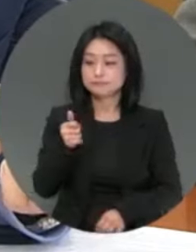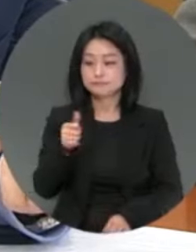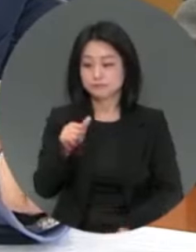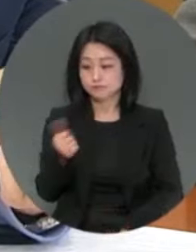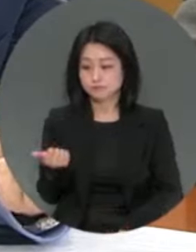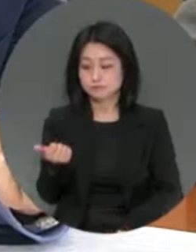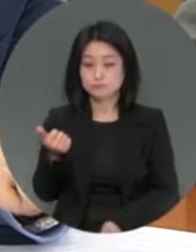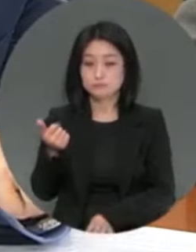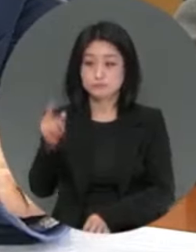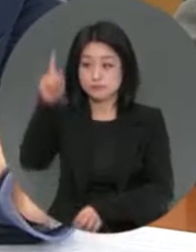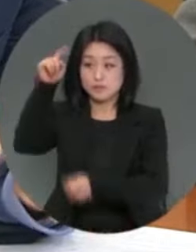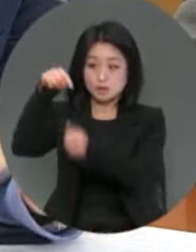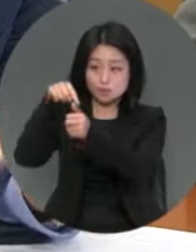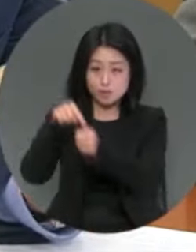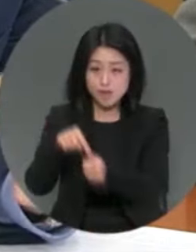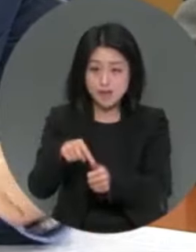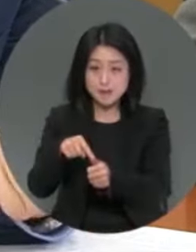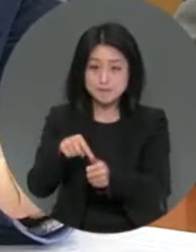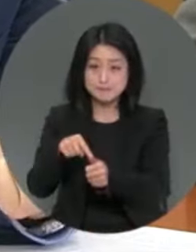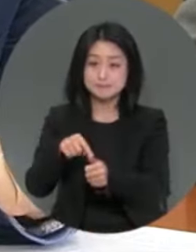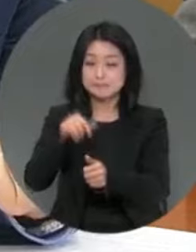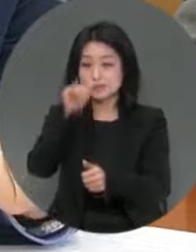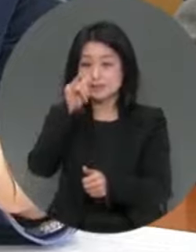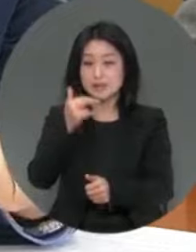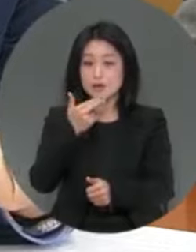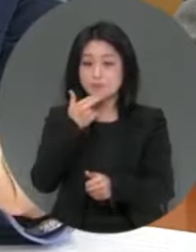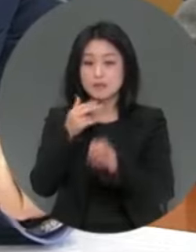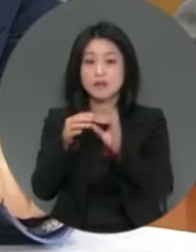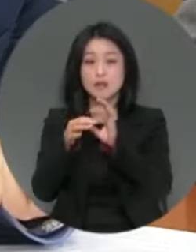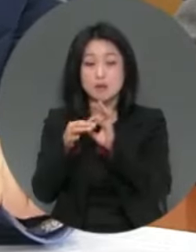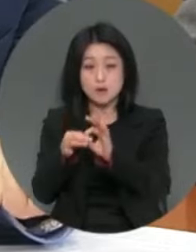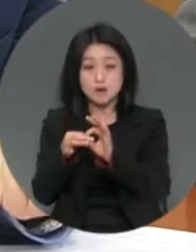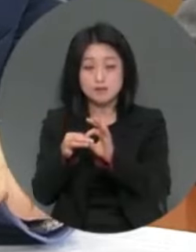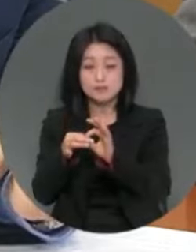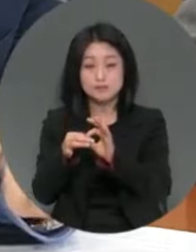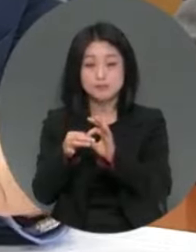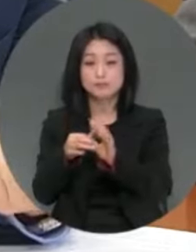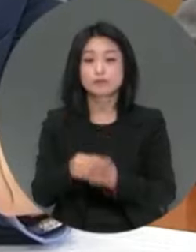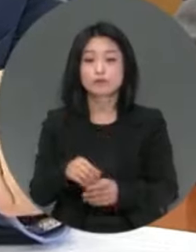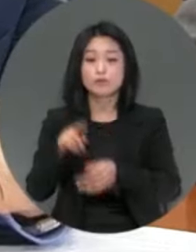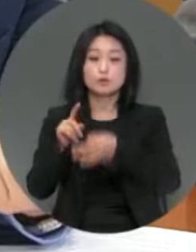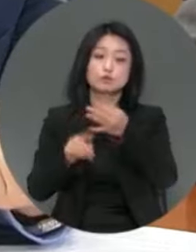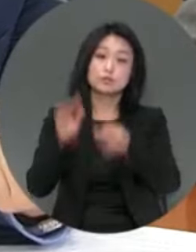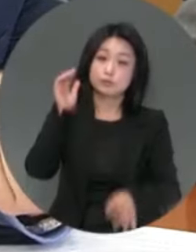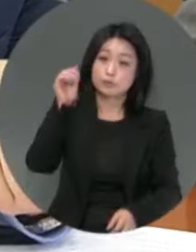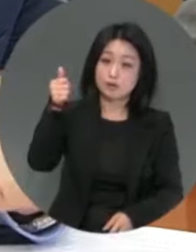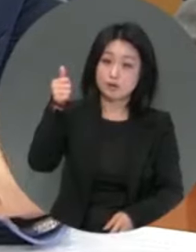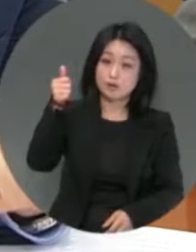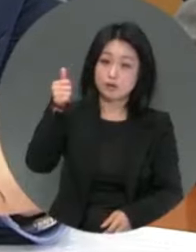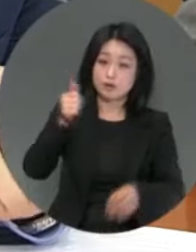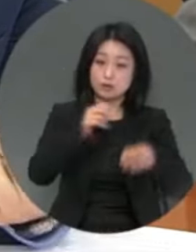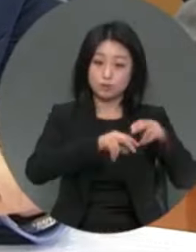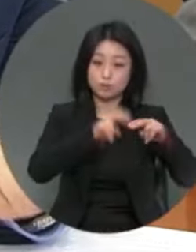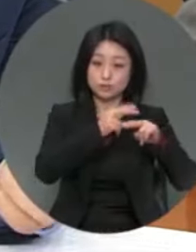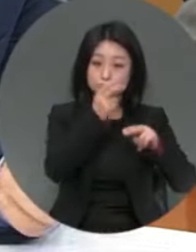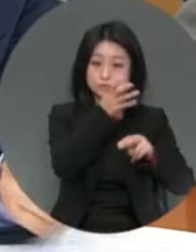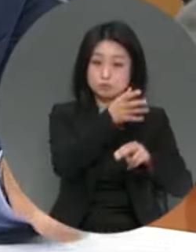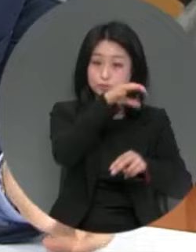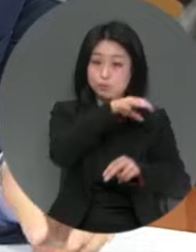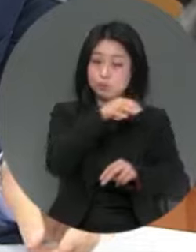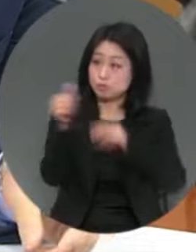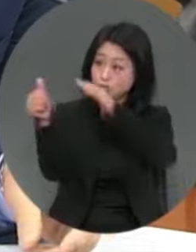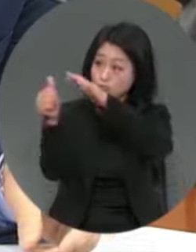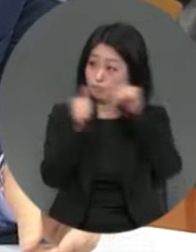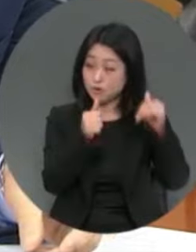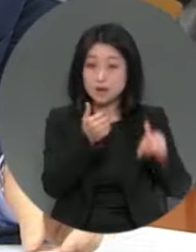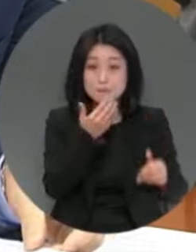외압 관련해서, 최상병 수사 외압 사건과 관련해서 윤석열 대통령이 필요시 공수처에 소환조사할 수 있다. 이거 확인하신